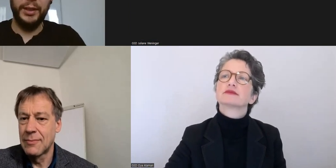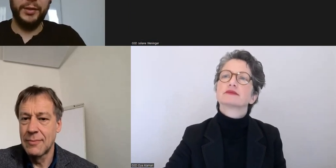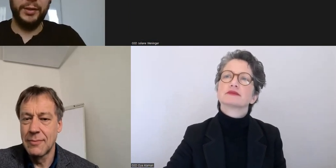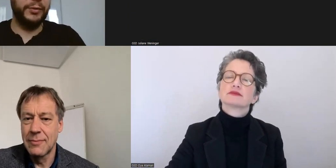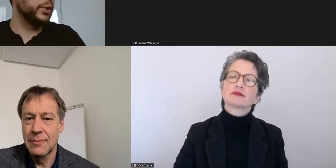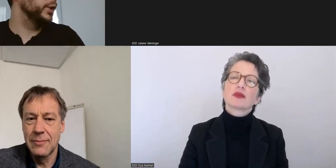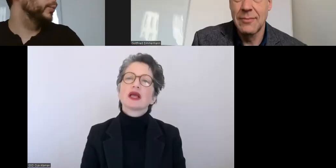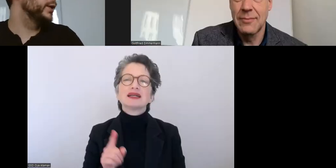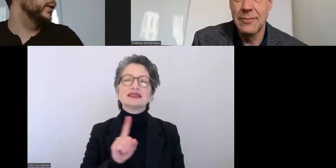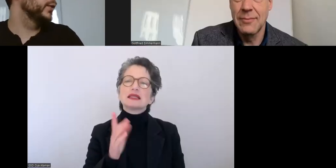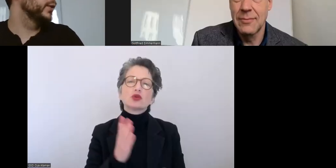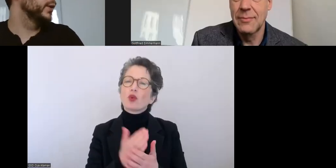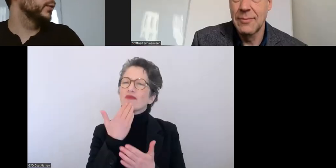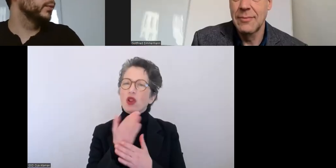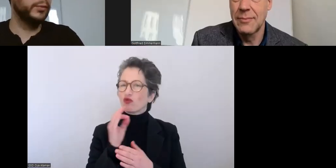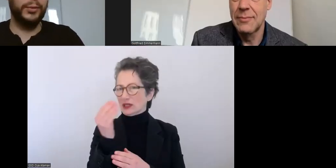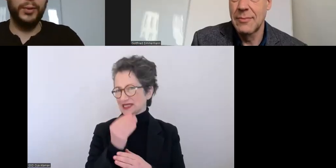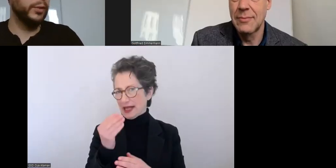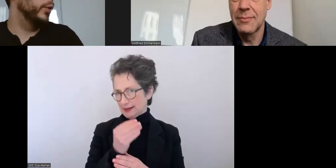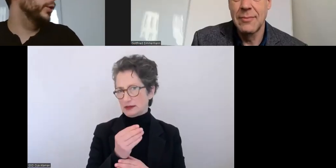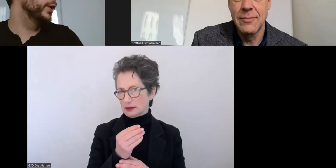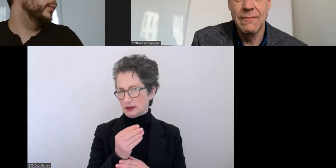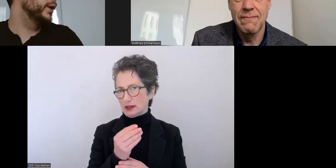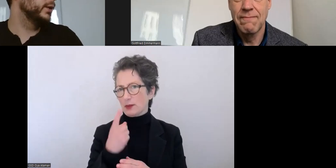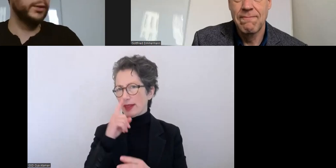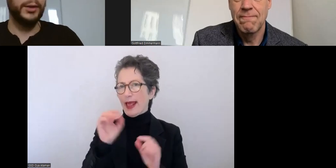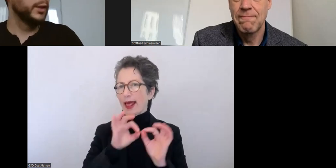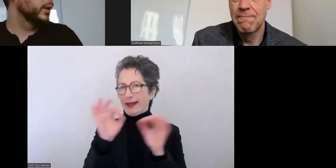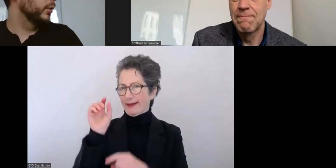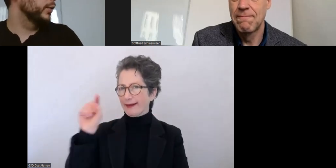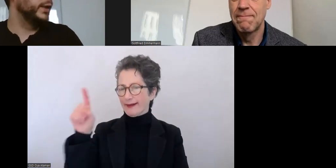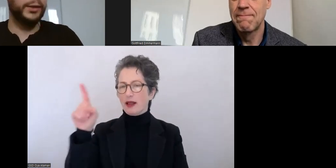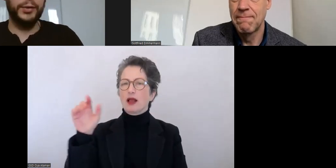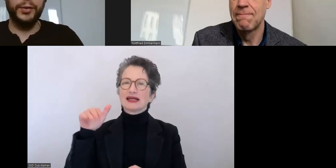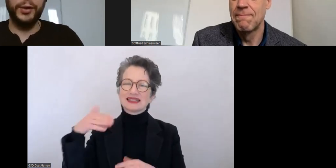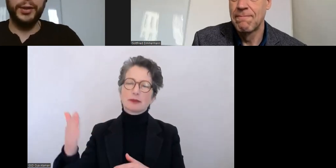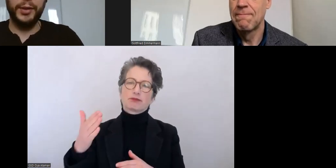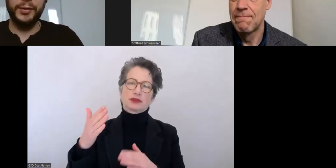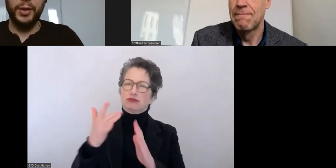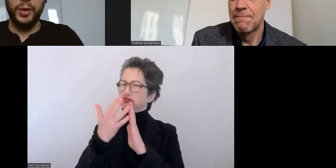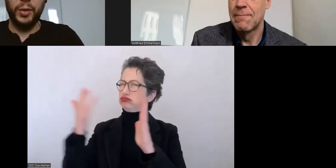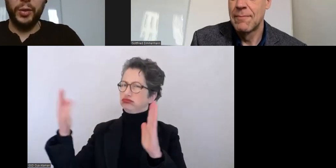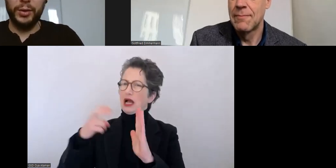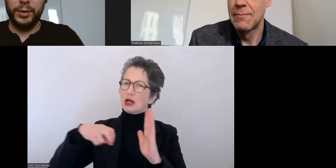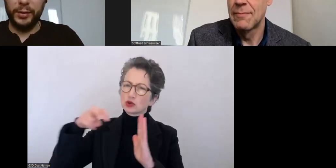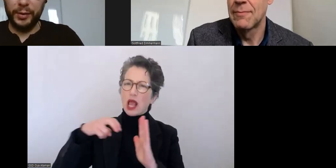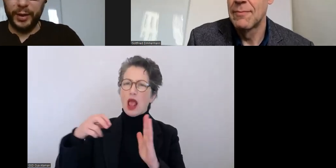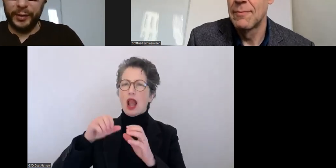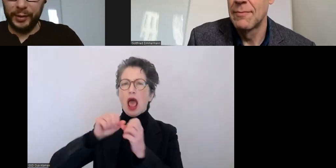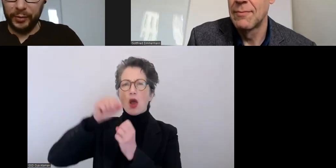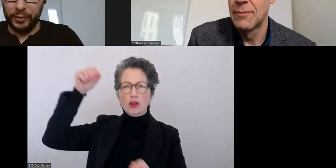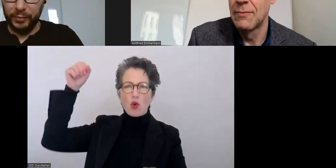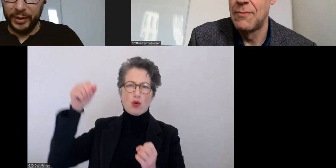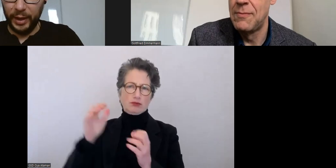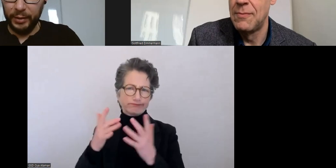Link klickt, das sind verschiedene Patterns, also so Akkordeonelemente, Karusselle, sonst irgendwas. Und das